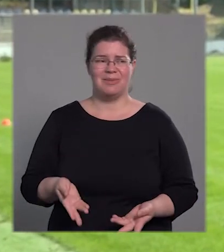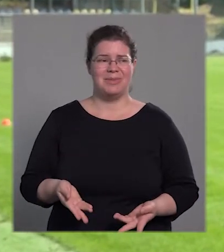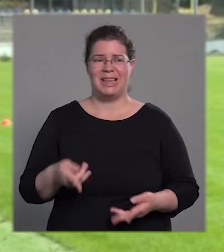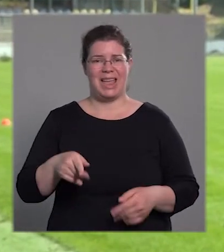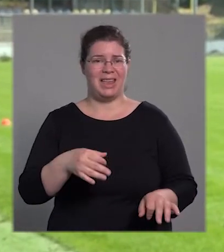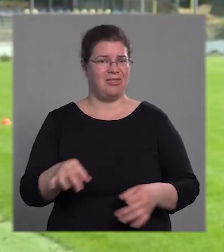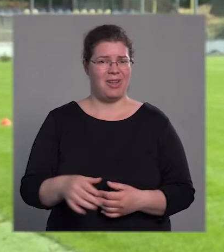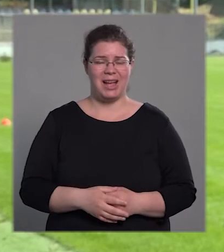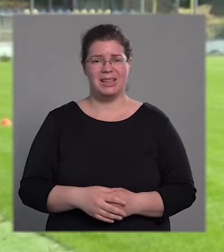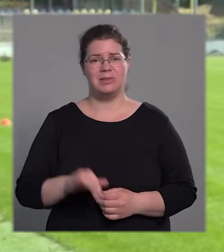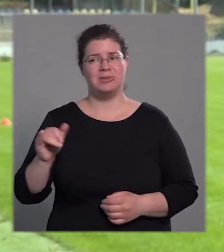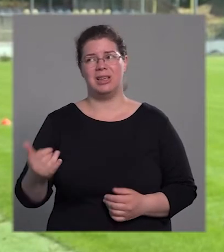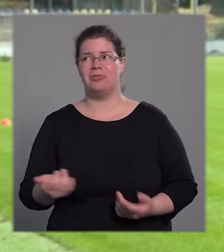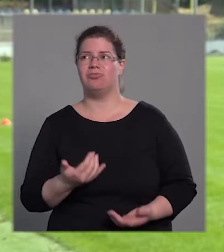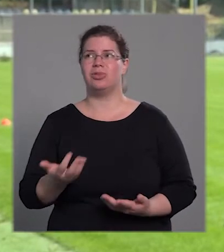felkészülni, és